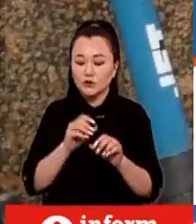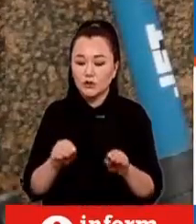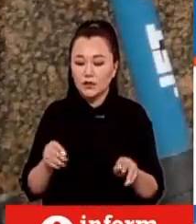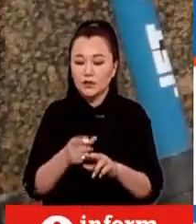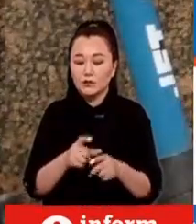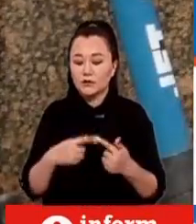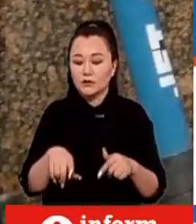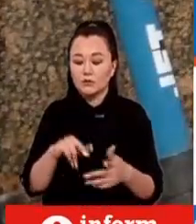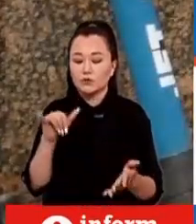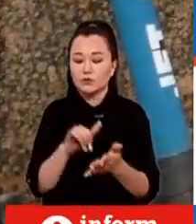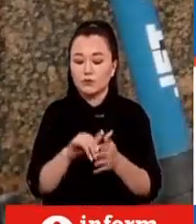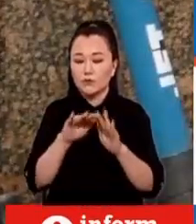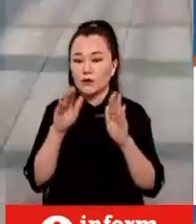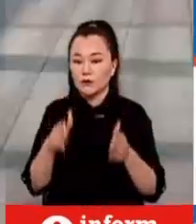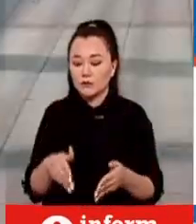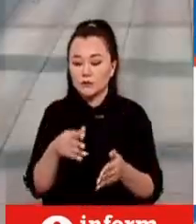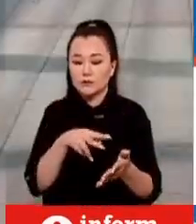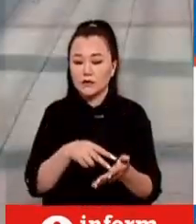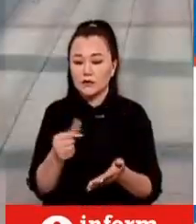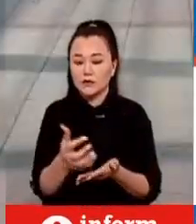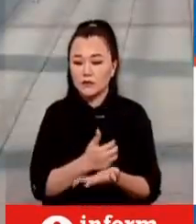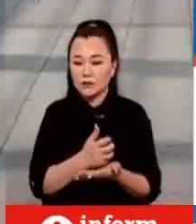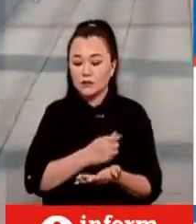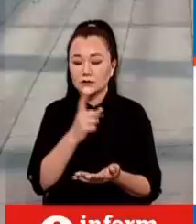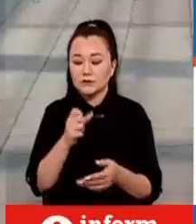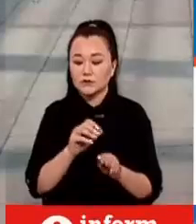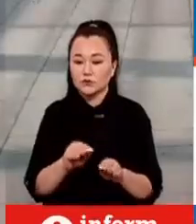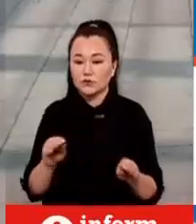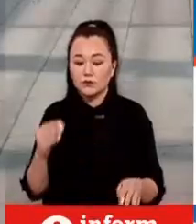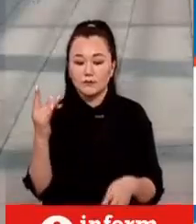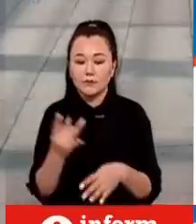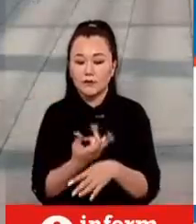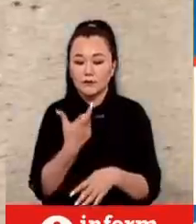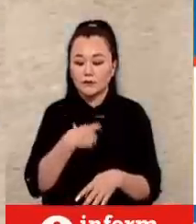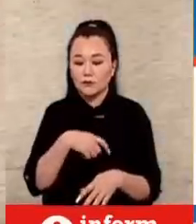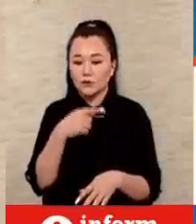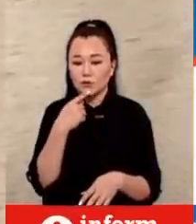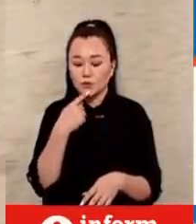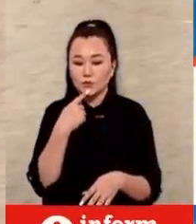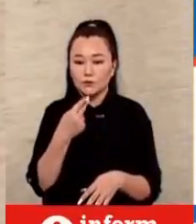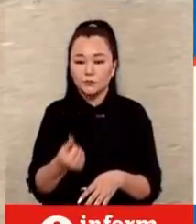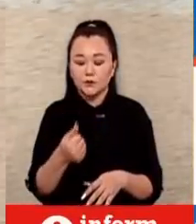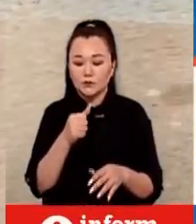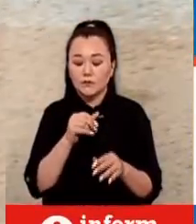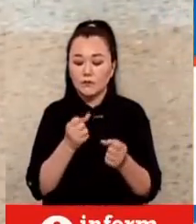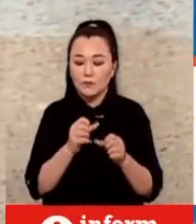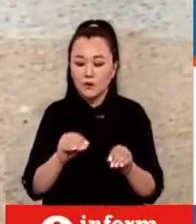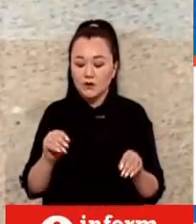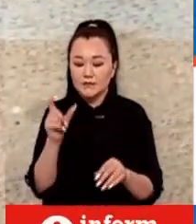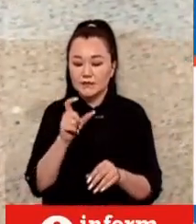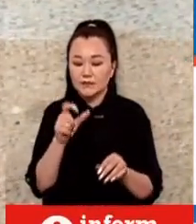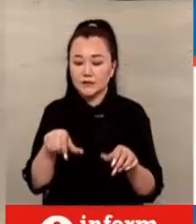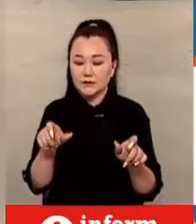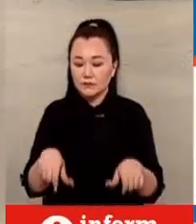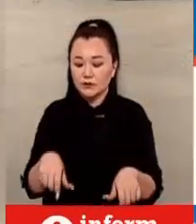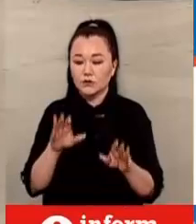компания установила паркоматы и стала брать деньги за стоянку. Первыми на себе трудности платных парковок и синих разметок испытали